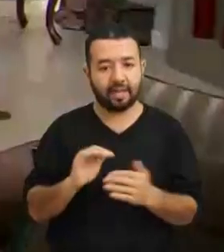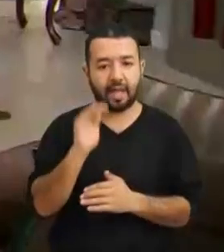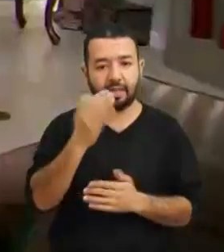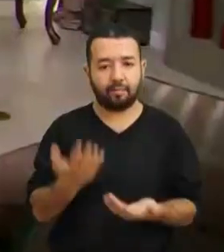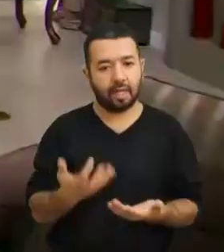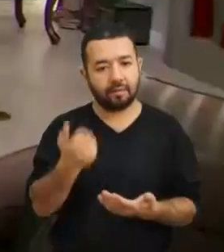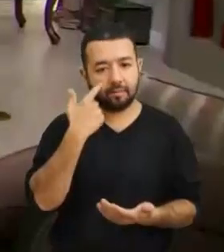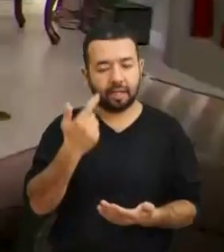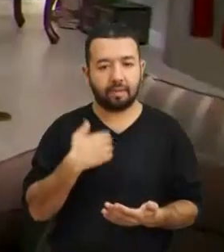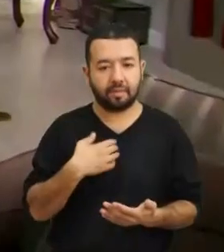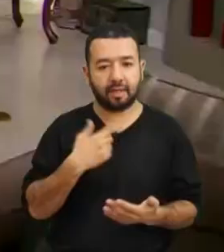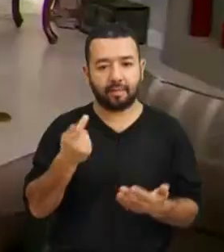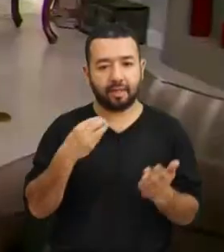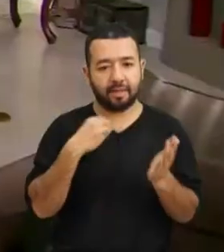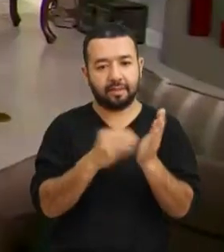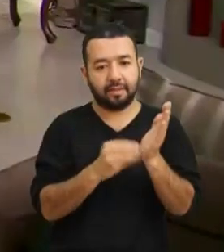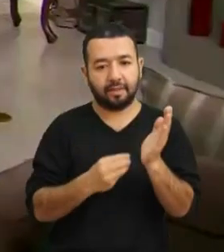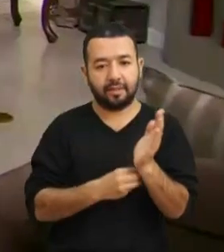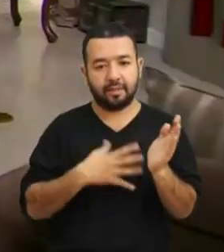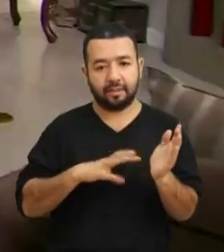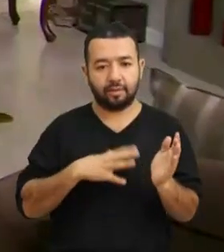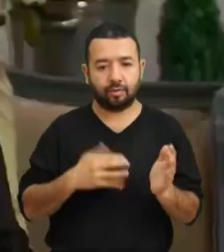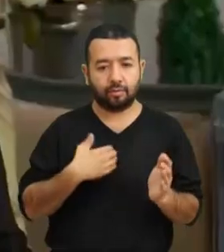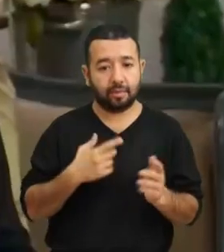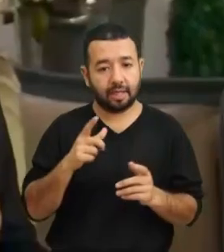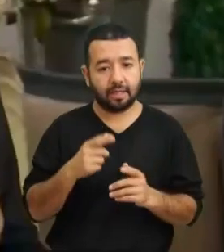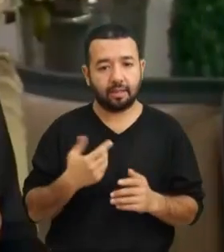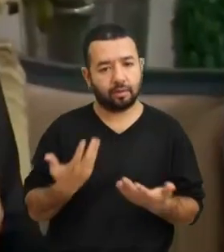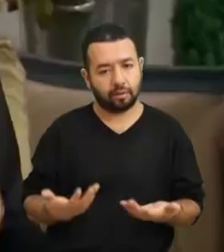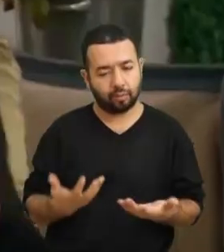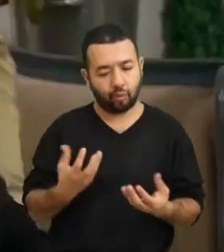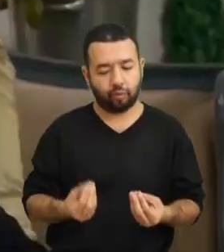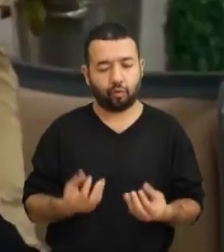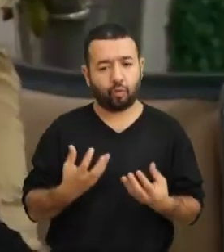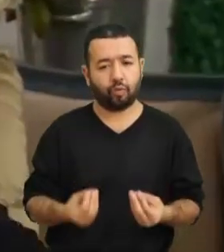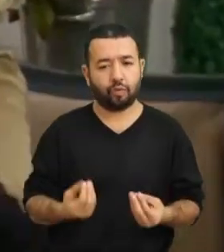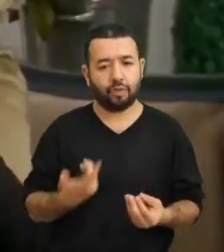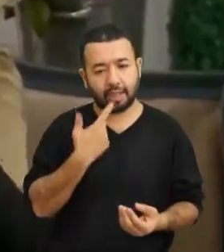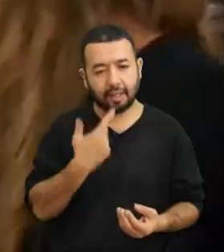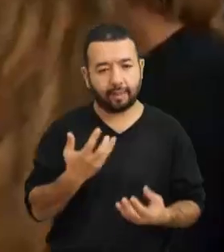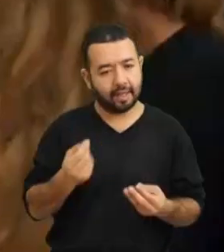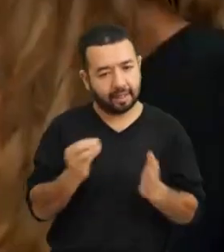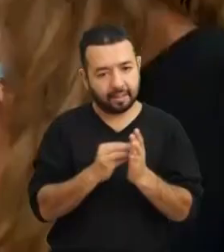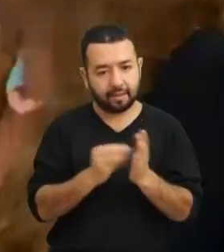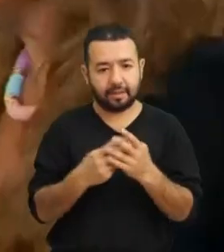al bak. Ben de birkaç isim eklemek istiyorum çünkü listeye. Tabii ki kalbim. Ne demek? Ekle,